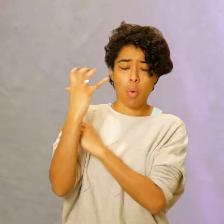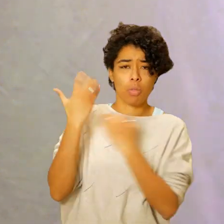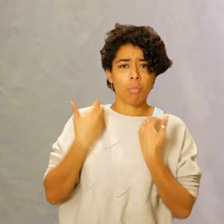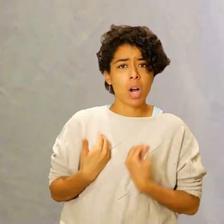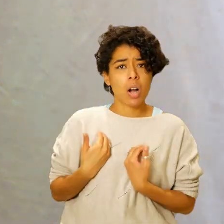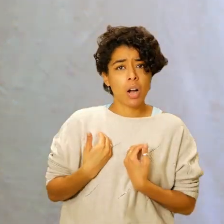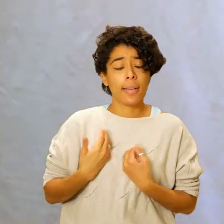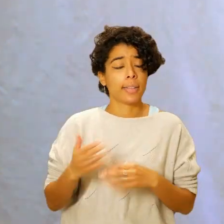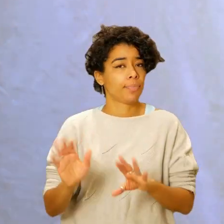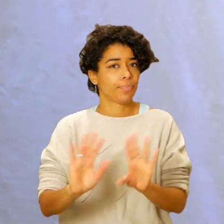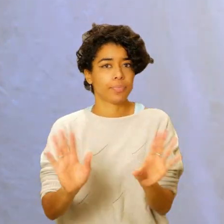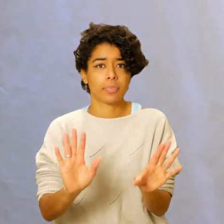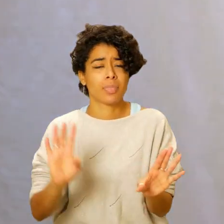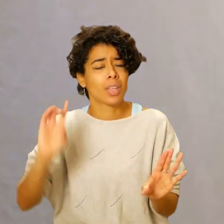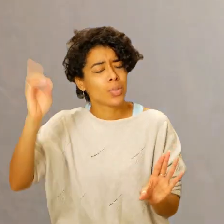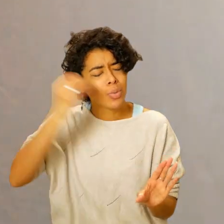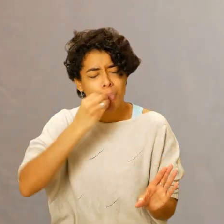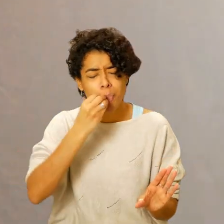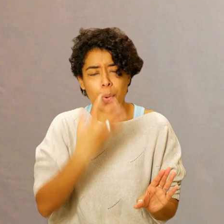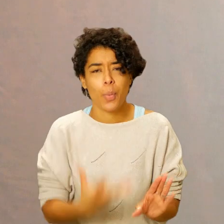j'aimerais te dire que Dieu est bon.